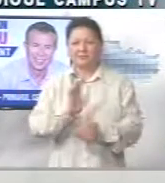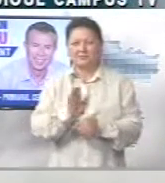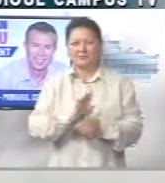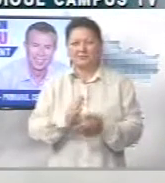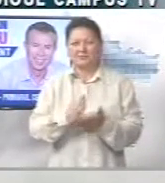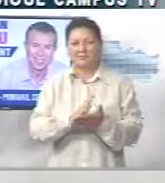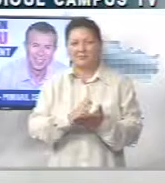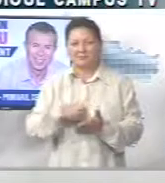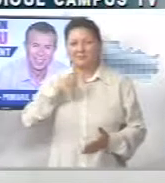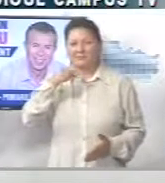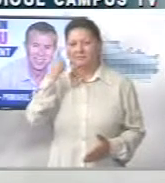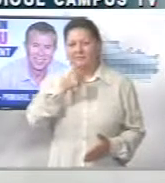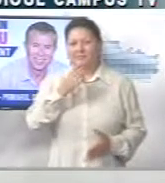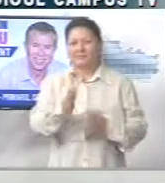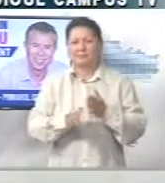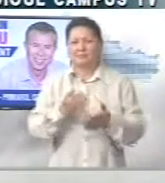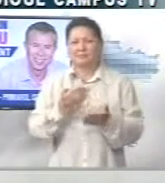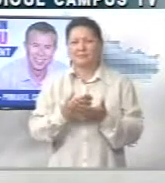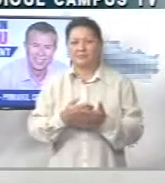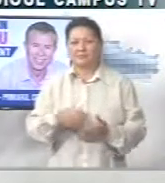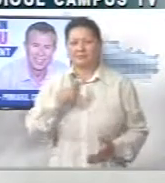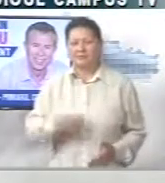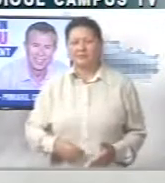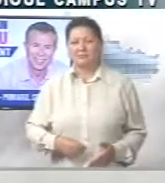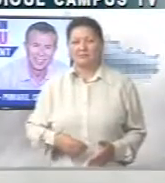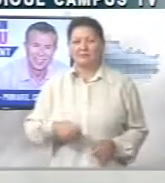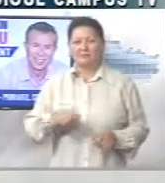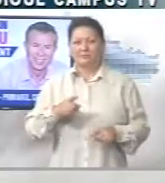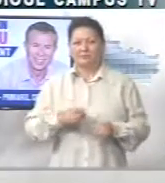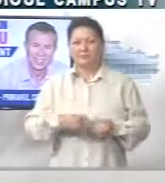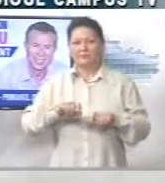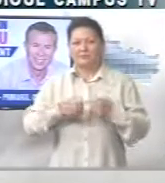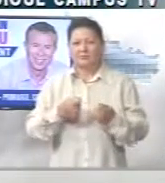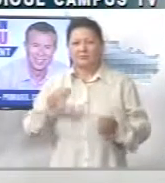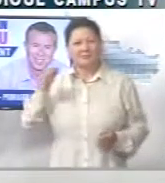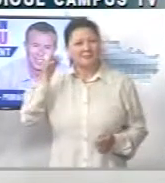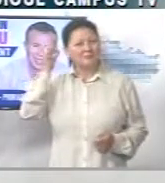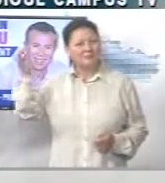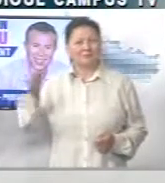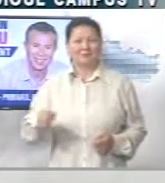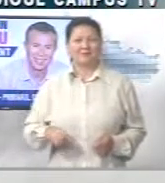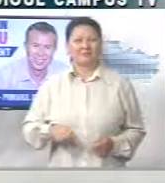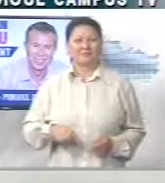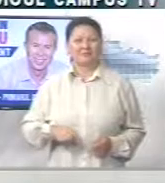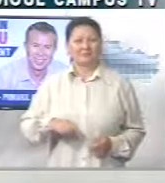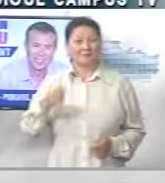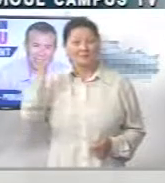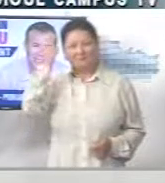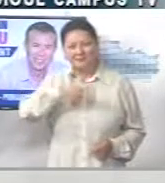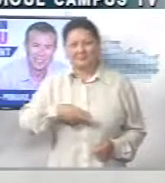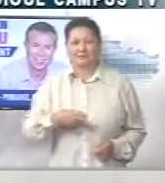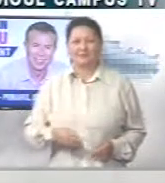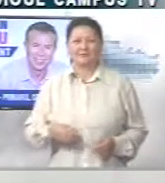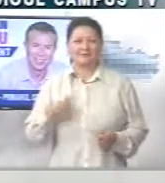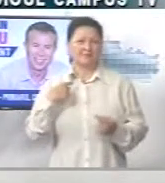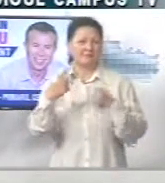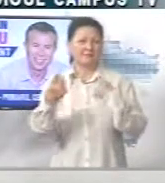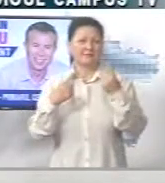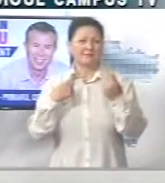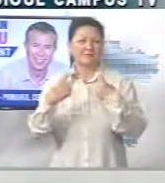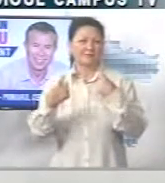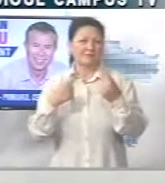pentru ca și persoanele cu deficiențe de auz și vorbire să poată înțelege ceea ce vorbim noi aici,